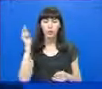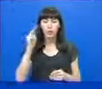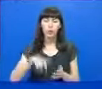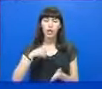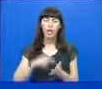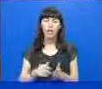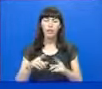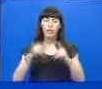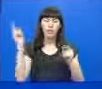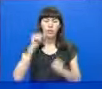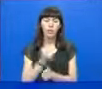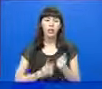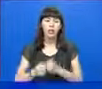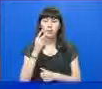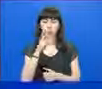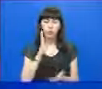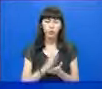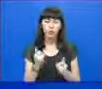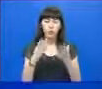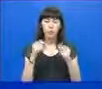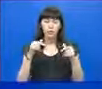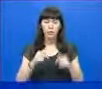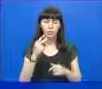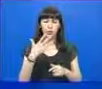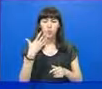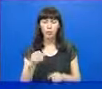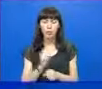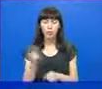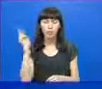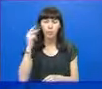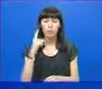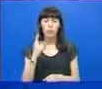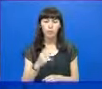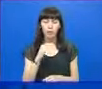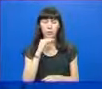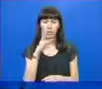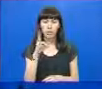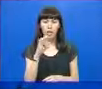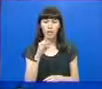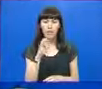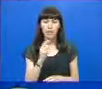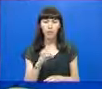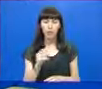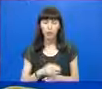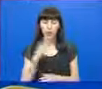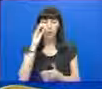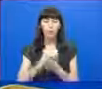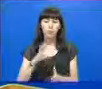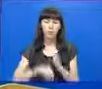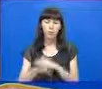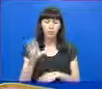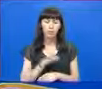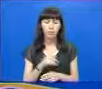қаладағы мектептердің алдыңғы сапында келеді. Бүгінде мұнда 35 базалық білім ұясының бірі ретінде Назарбаев зияткерлік мектептерінің іс тәжірибесі енгізіліп